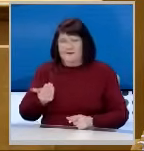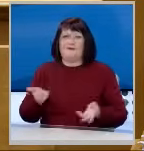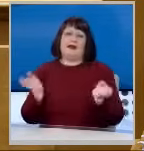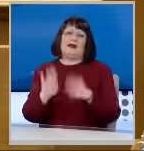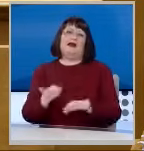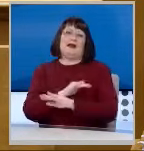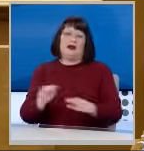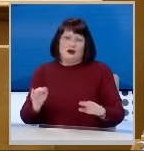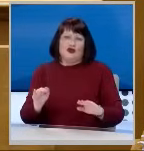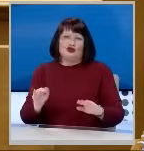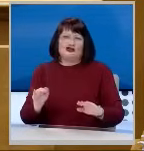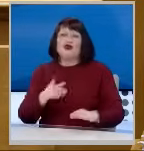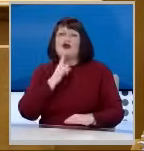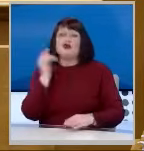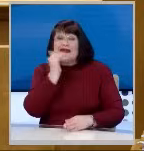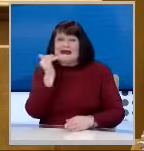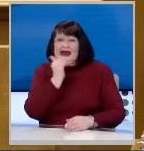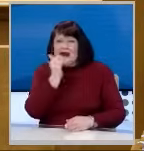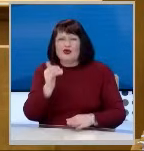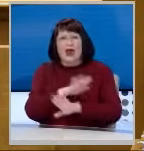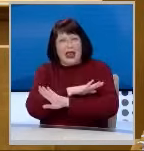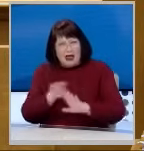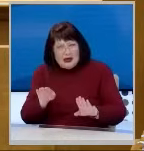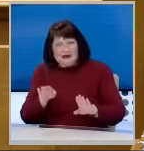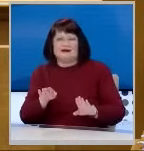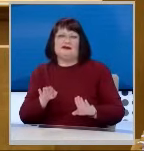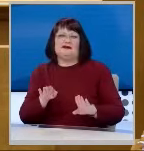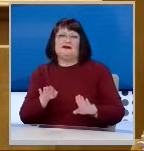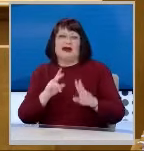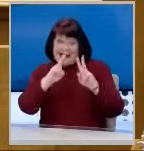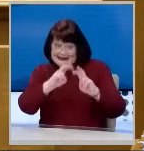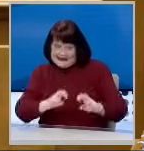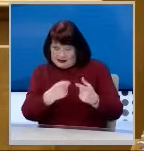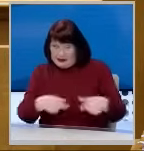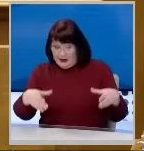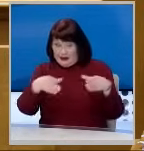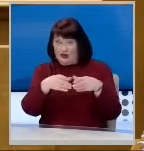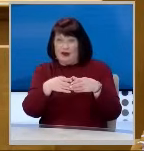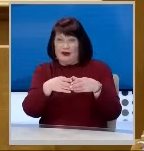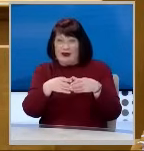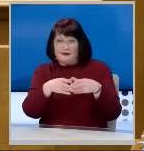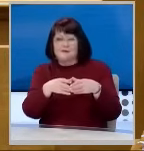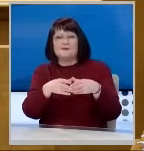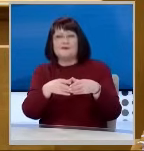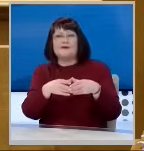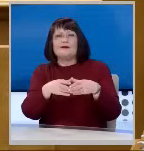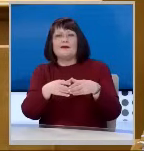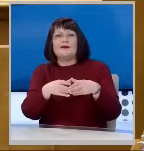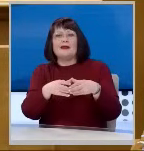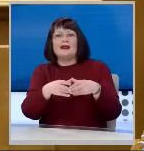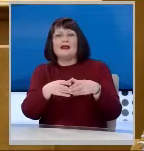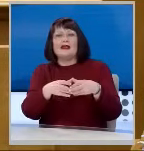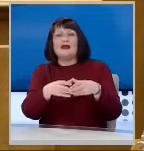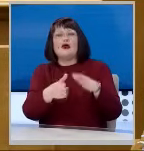κλείσει όπως άρον άρον κλείσατε την εξεταστική επιτροπή και παρίστανε ο